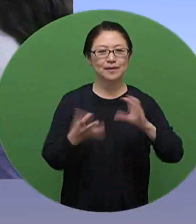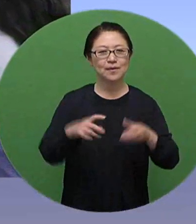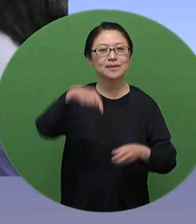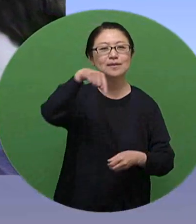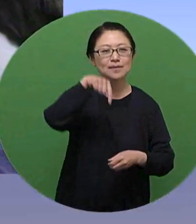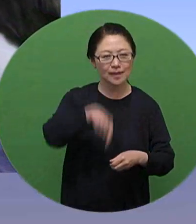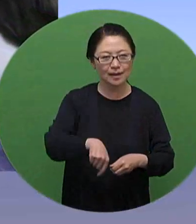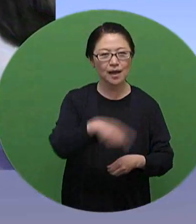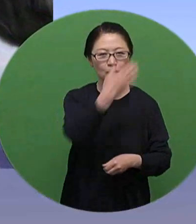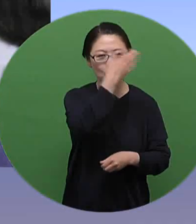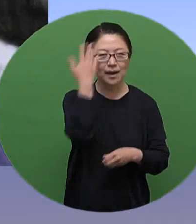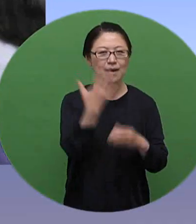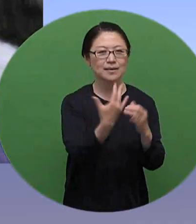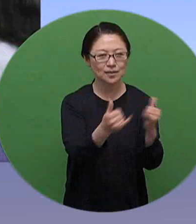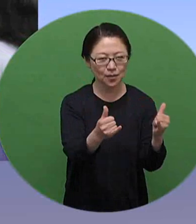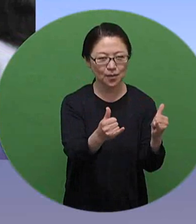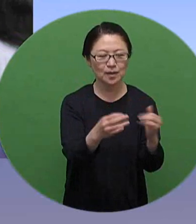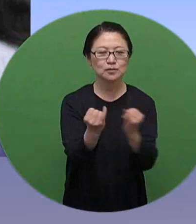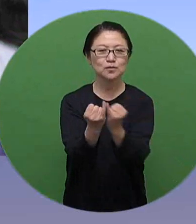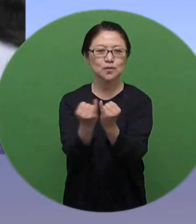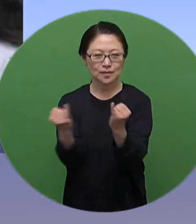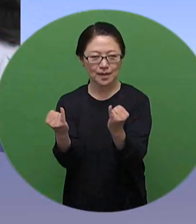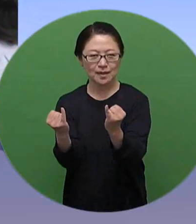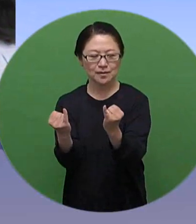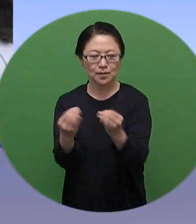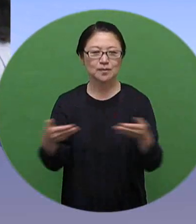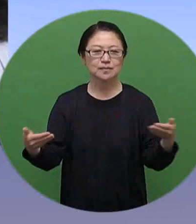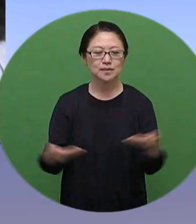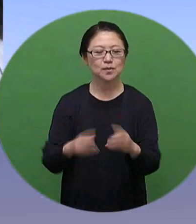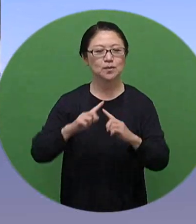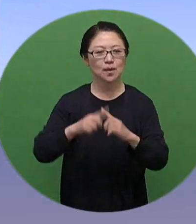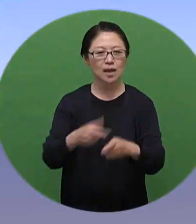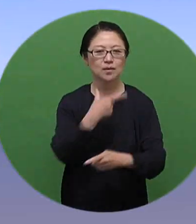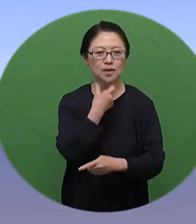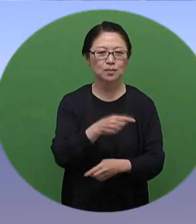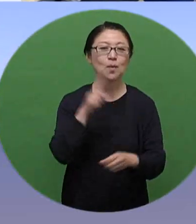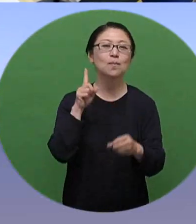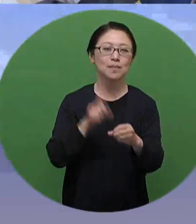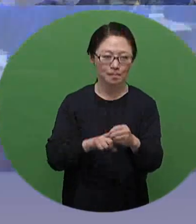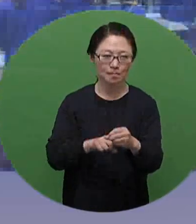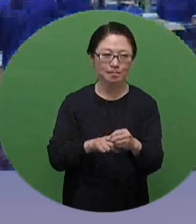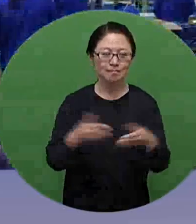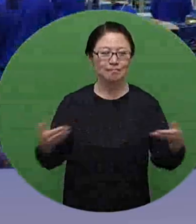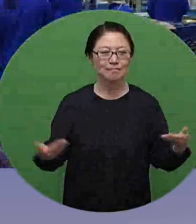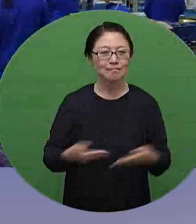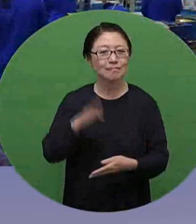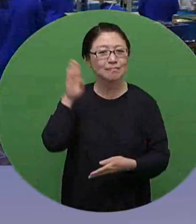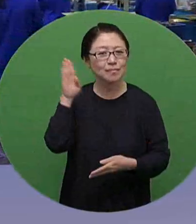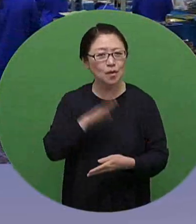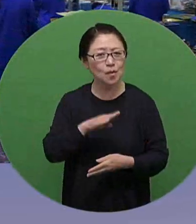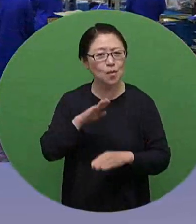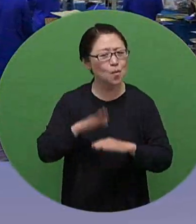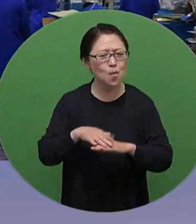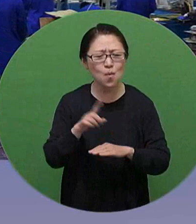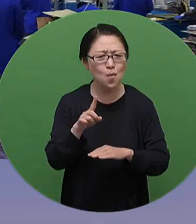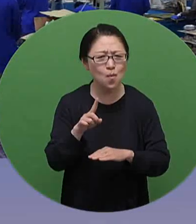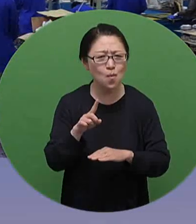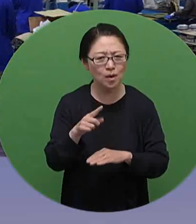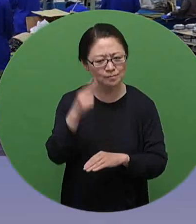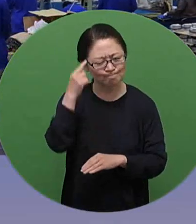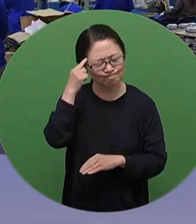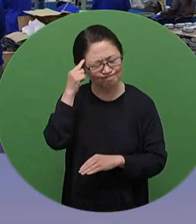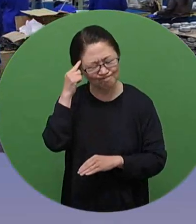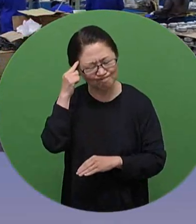県内企業は若者や女性の県内就職につなげるためにも、柔軟で多様な働き方の実現